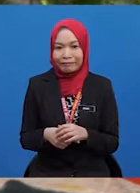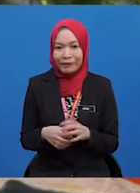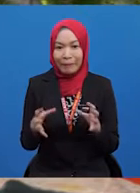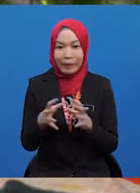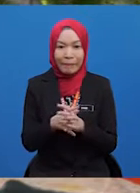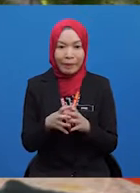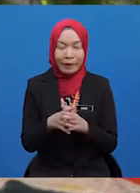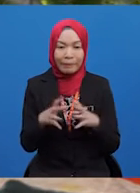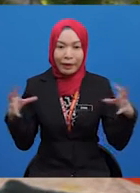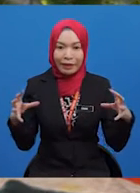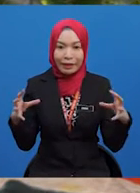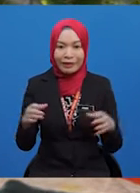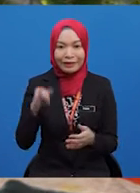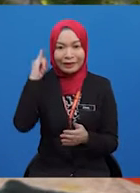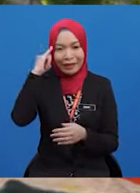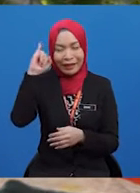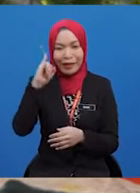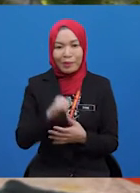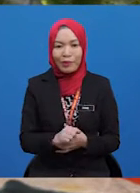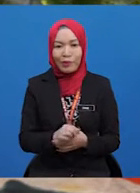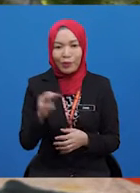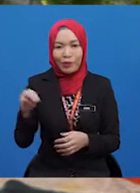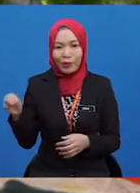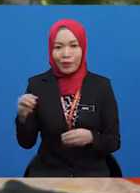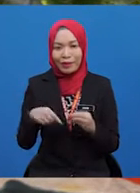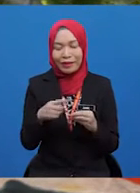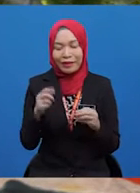murid-murid tentang tajuk ini.